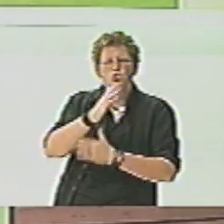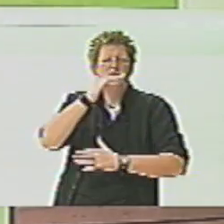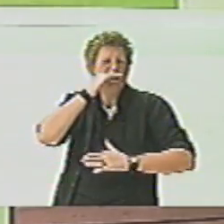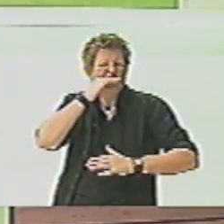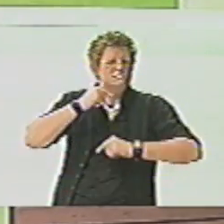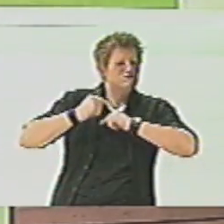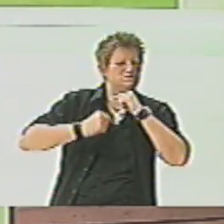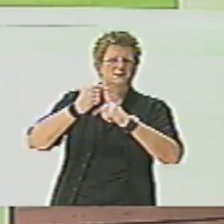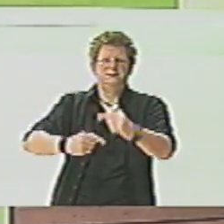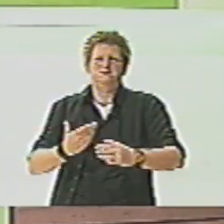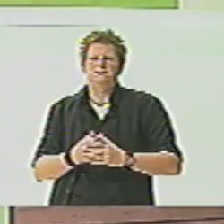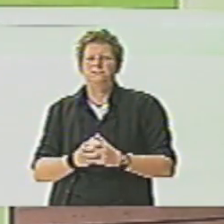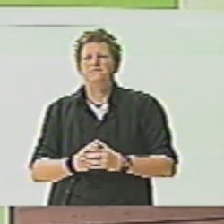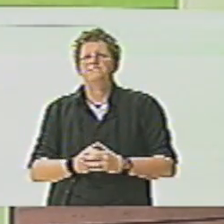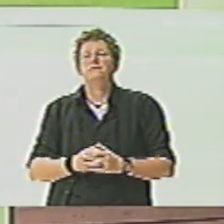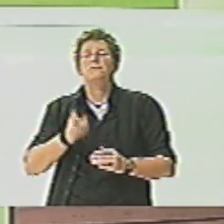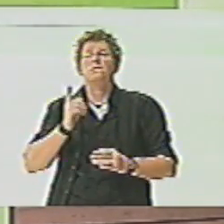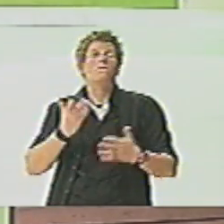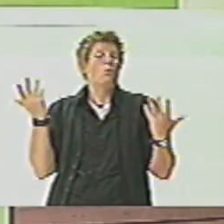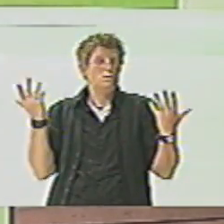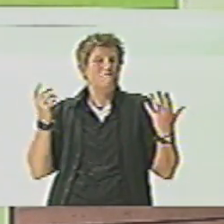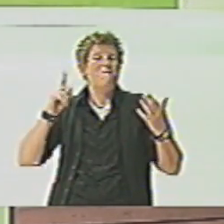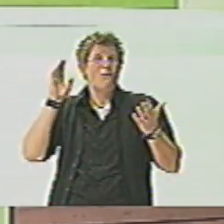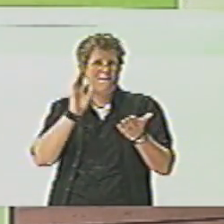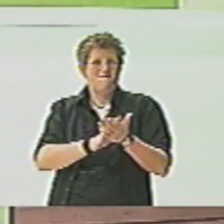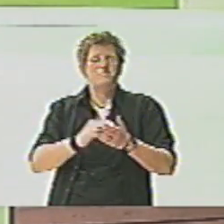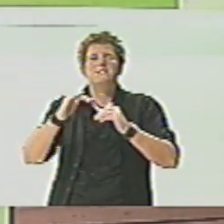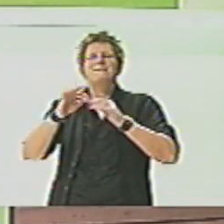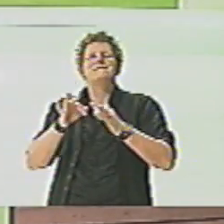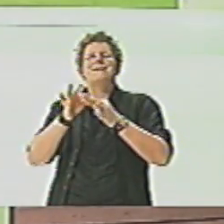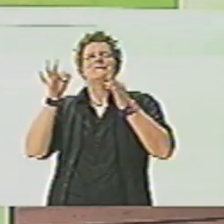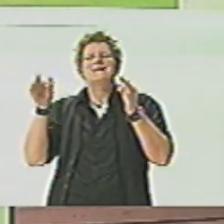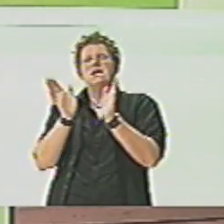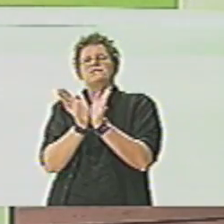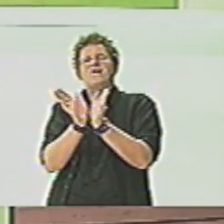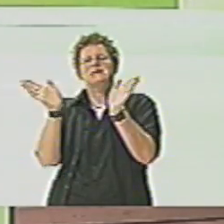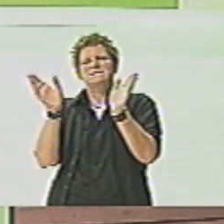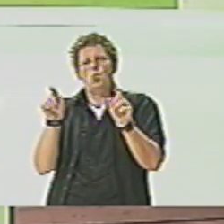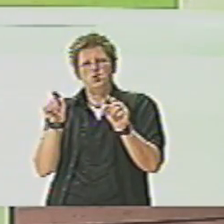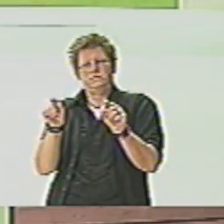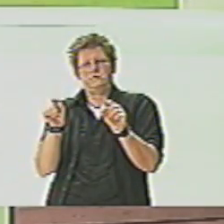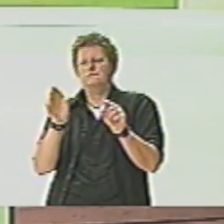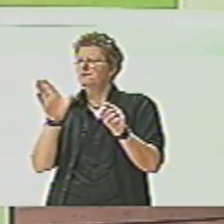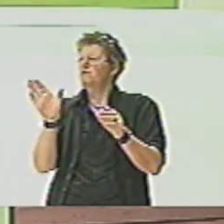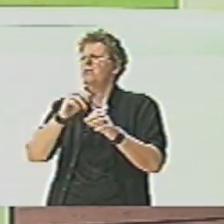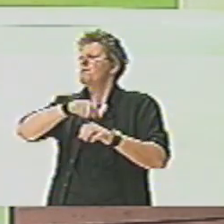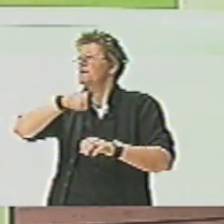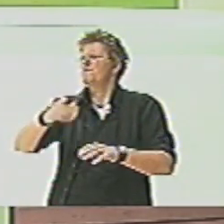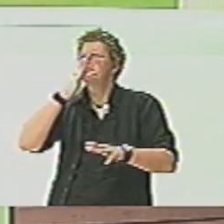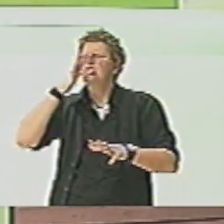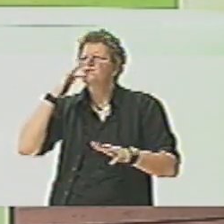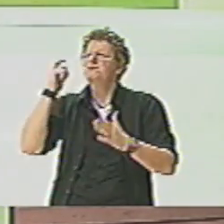gelingen mit einer fachlich gut aufgestellten Landtagsfraktion, mit Abgeordneten und Mitarbeiterinnen, die sich ins Zeug gelegt hatten und